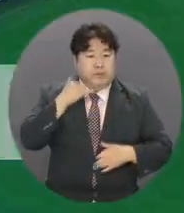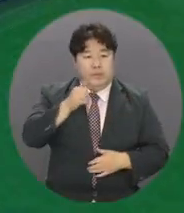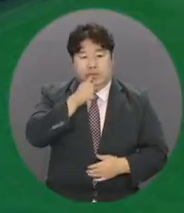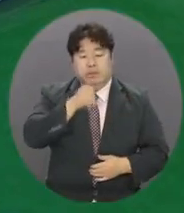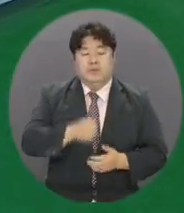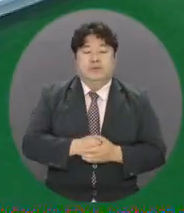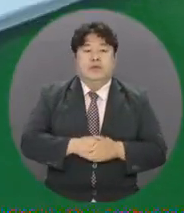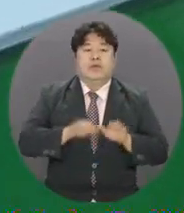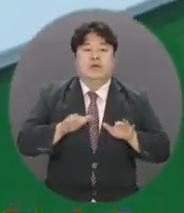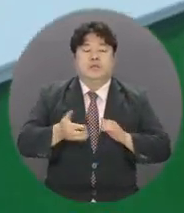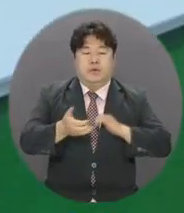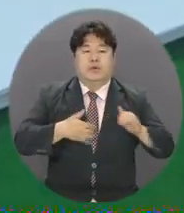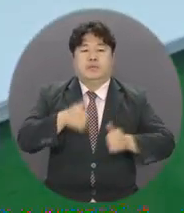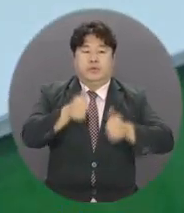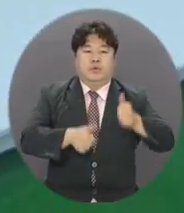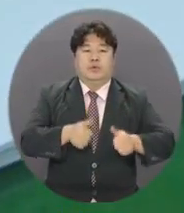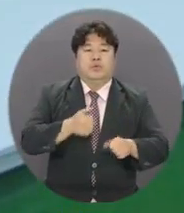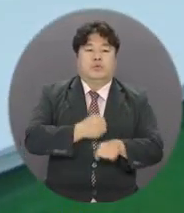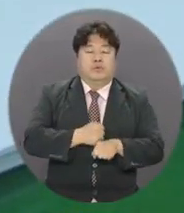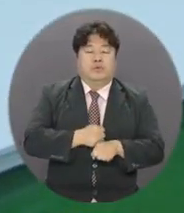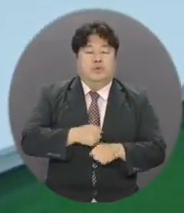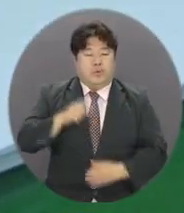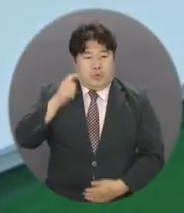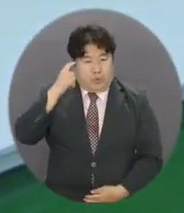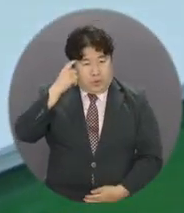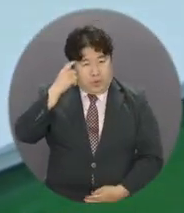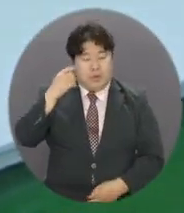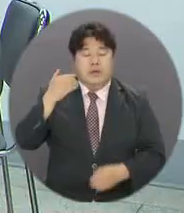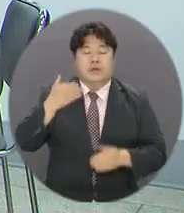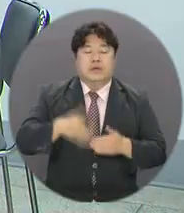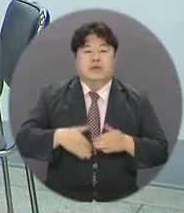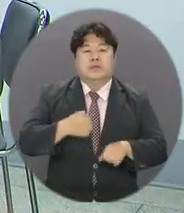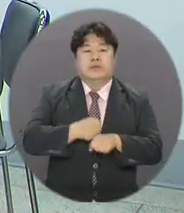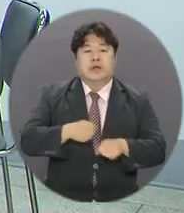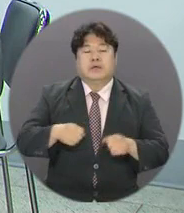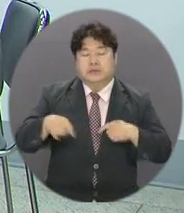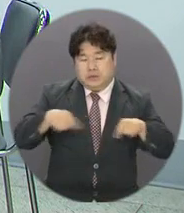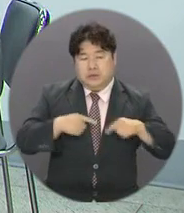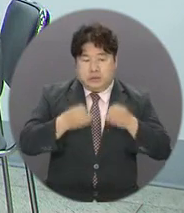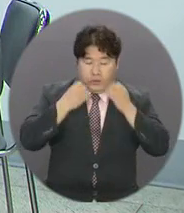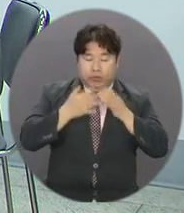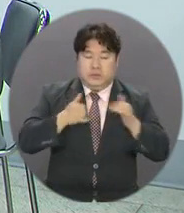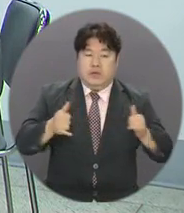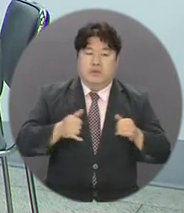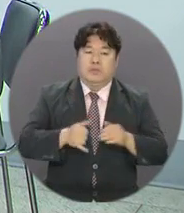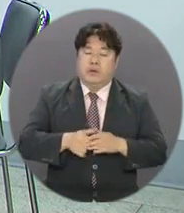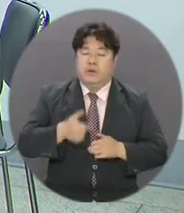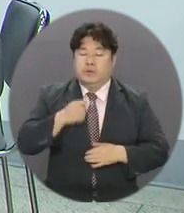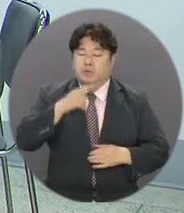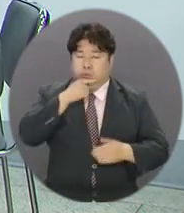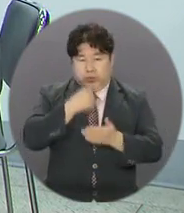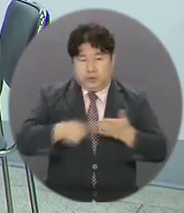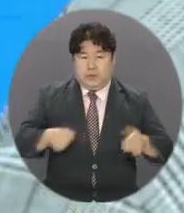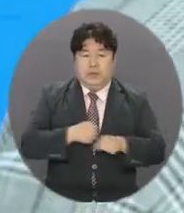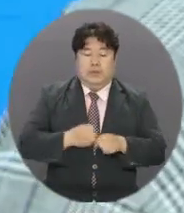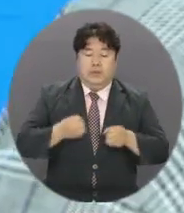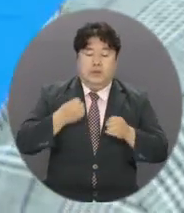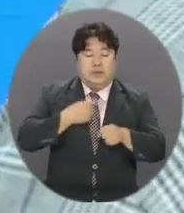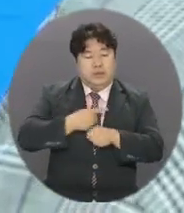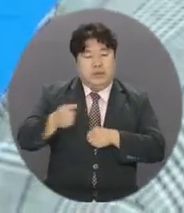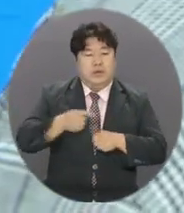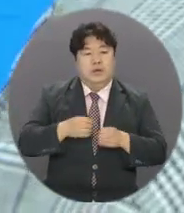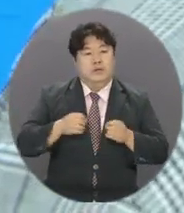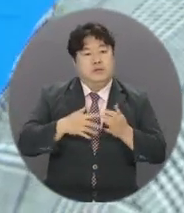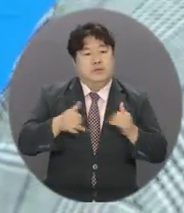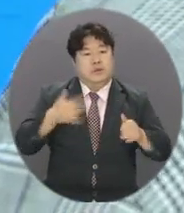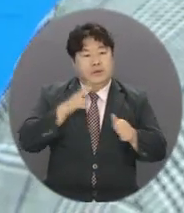있으시고. 이번 예비 경선을 두고 인지도가 낮은 정치 신인에게 불리하다거나 내년에 또 다른 인사들이 선거에 출마하면 경선을